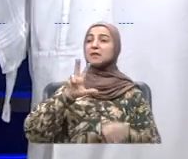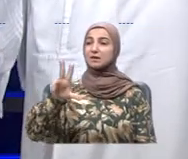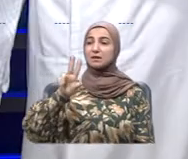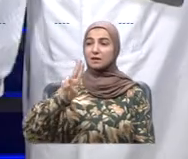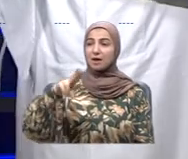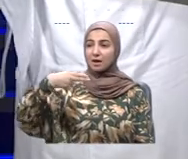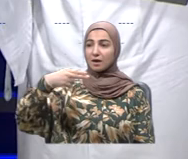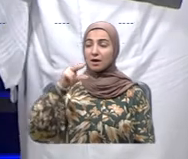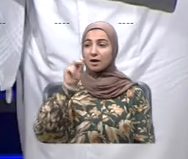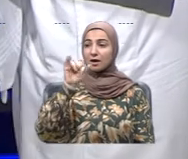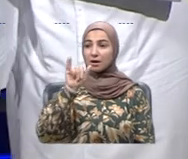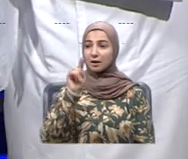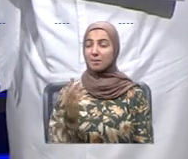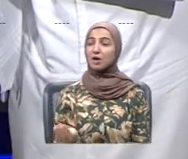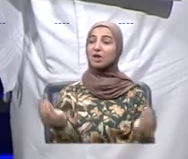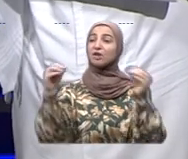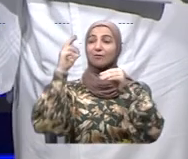فكرته رأيا جديدا.